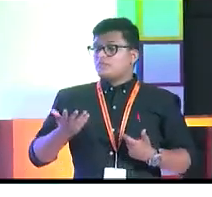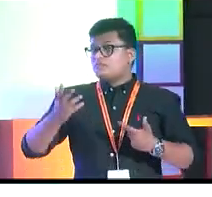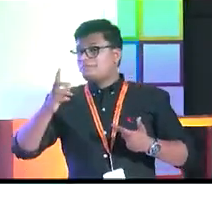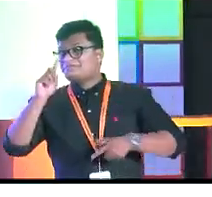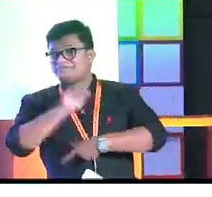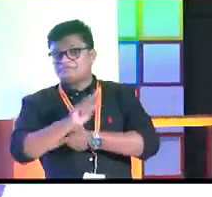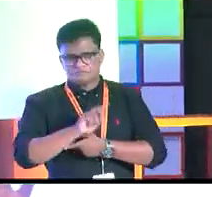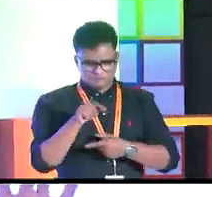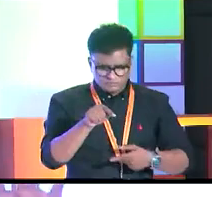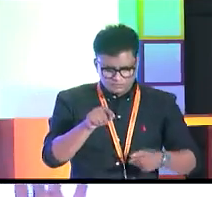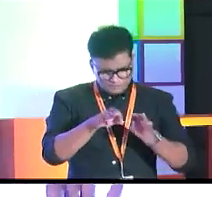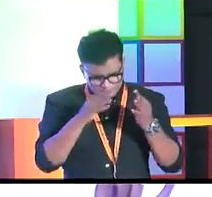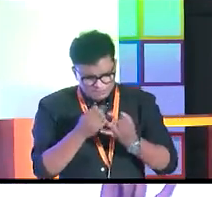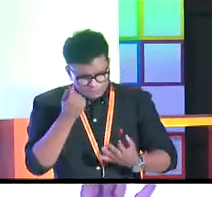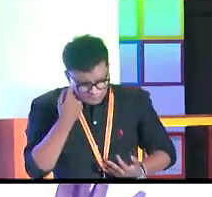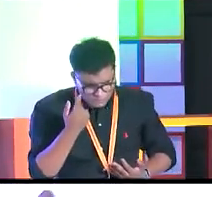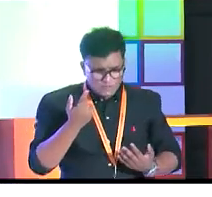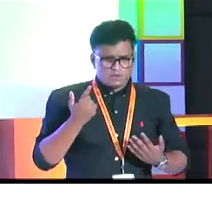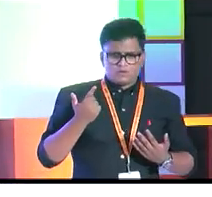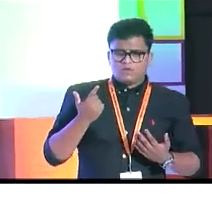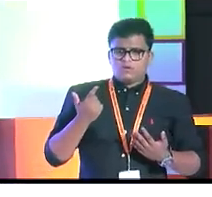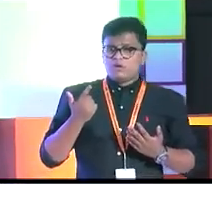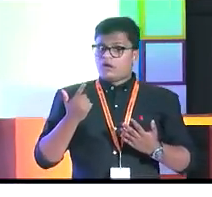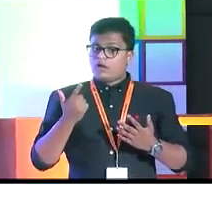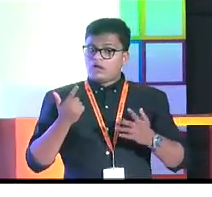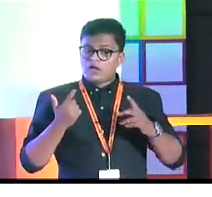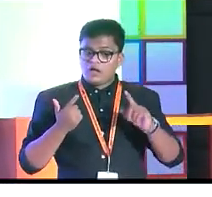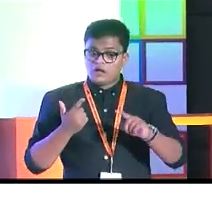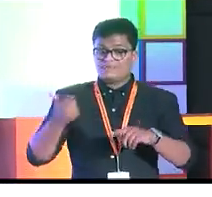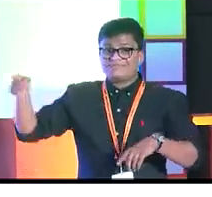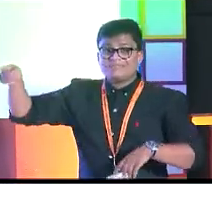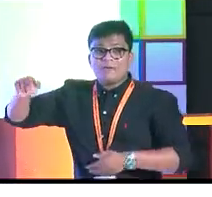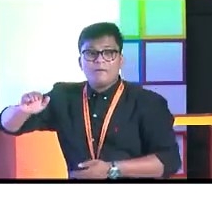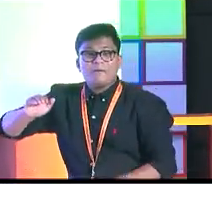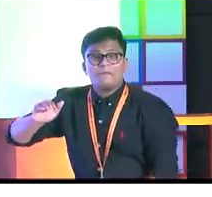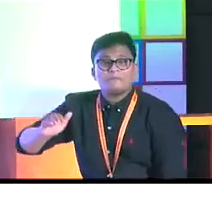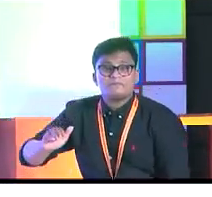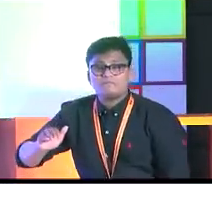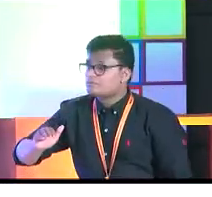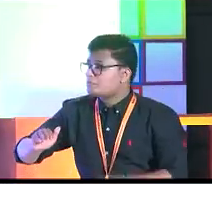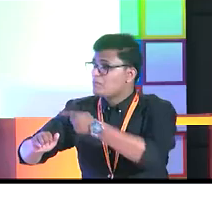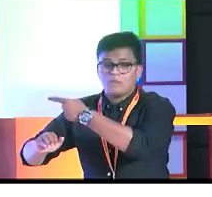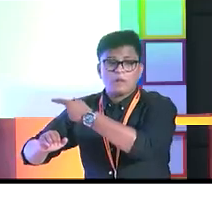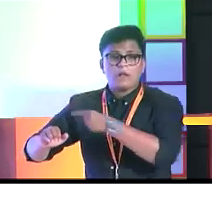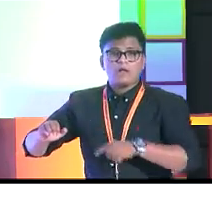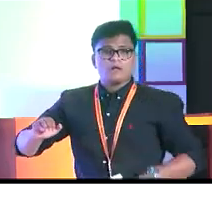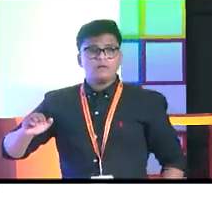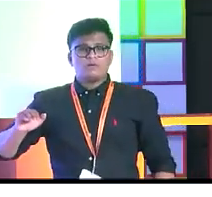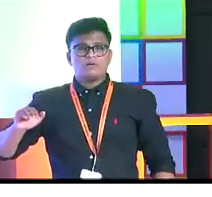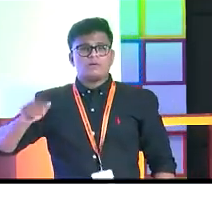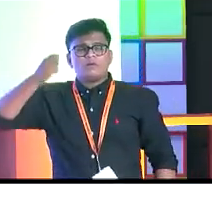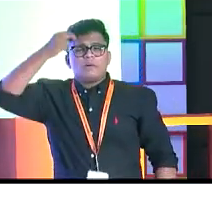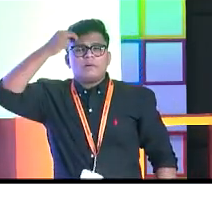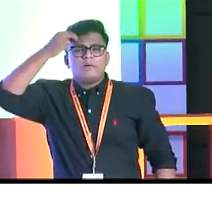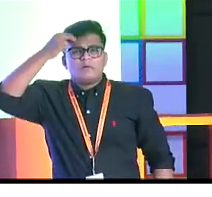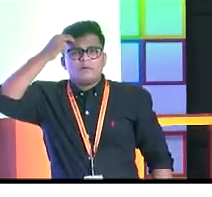दिस, एंड द डे इज कमिंग, यू नो, बिकॉज व्हेन आई वाज अ किड आई रिमेंबर दैट, यू नो, द प्रॉब्लम्स